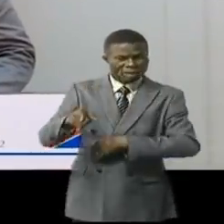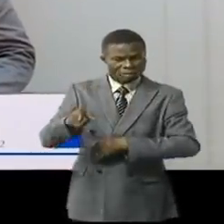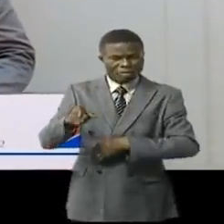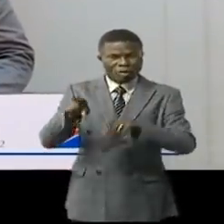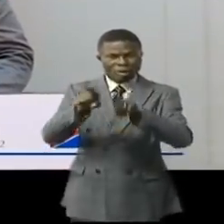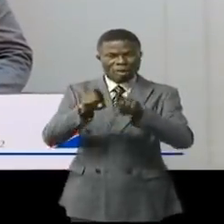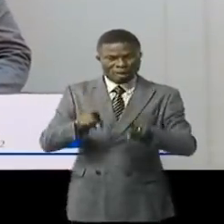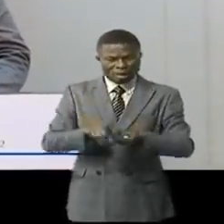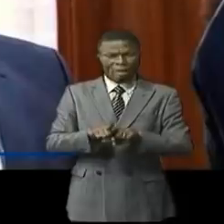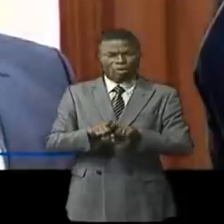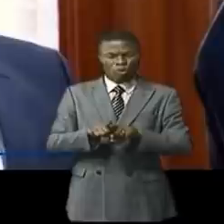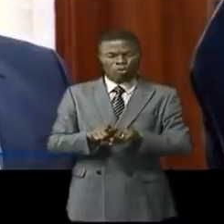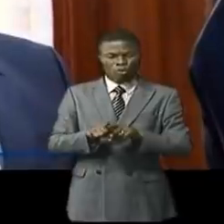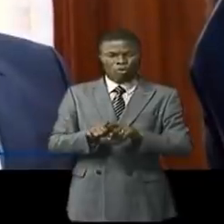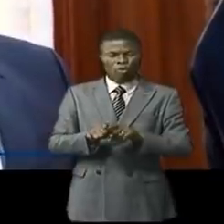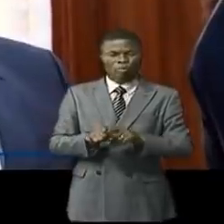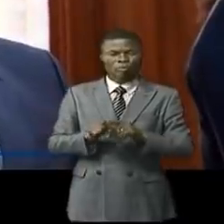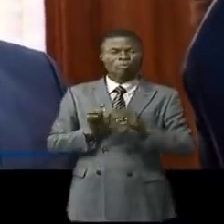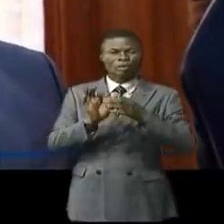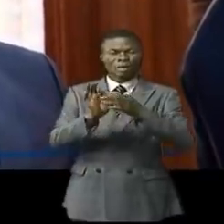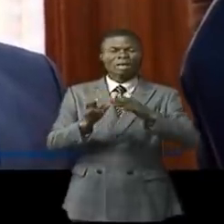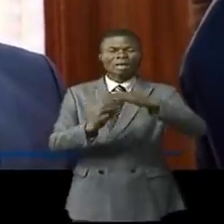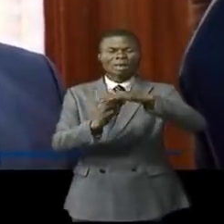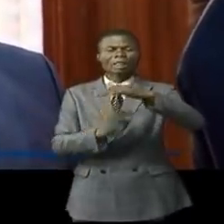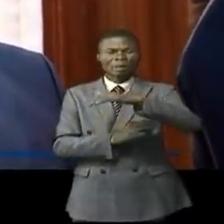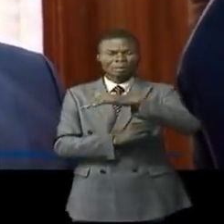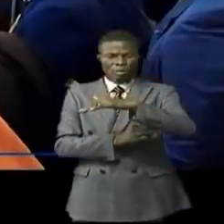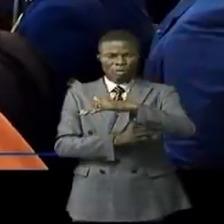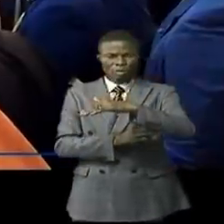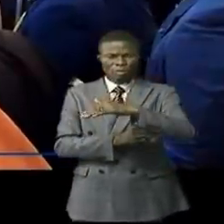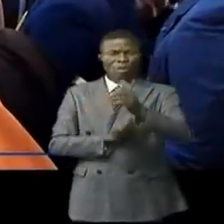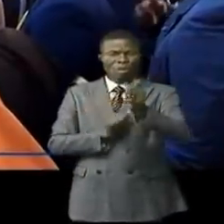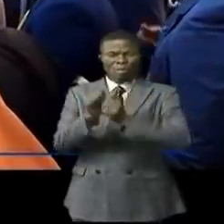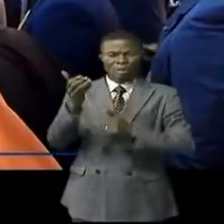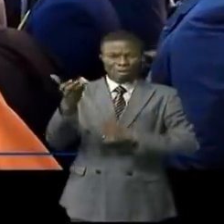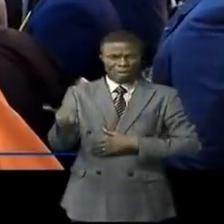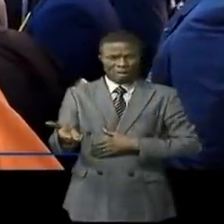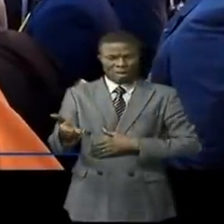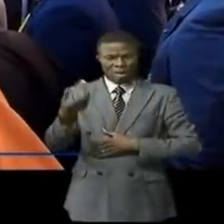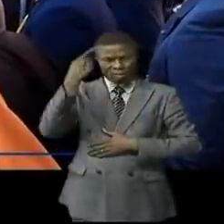en fait des points de passage pour